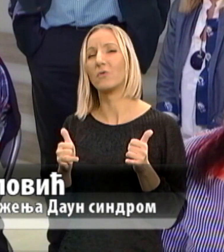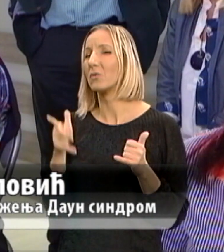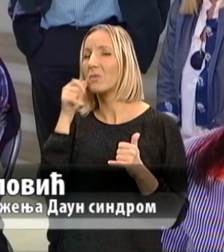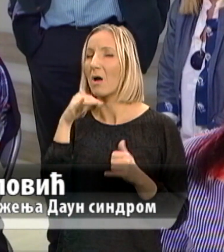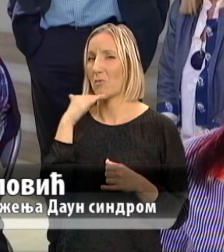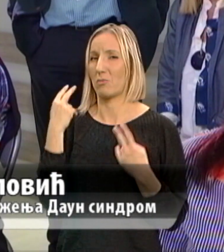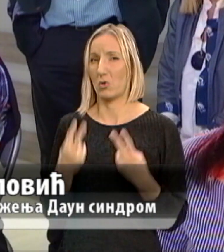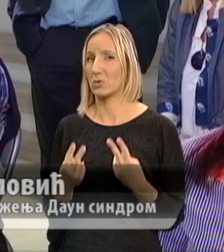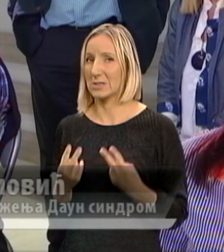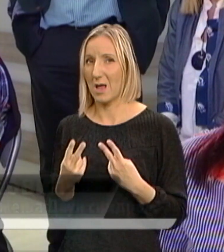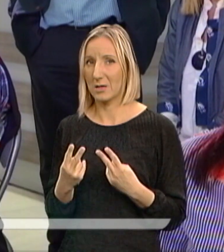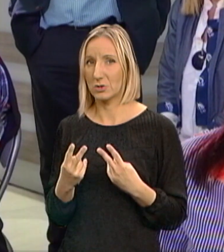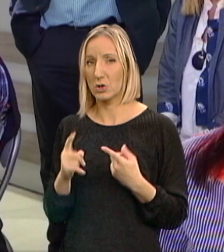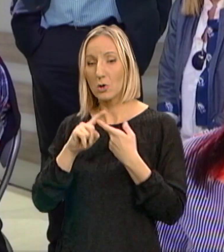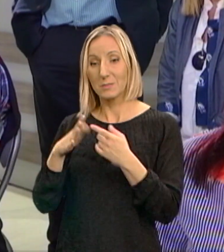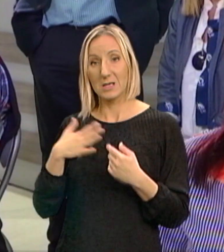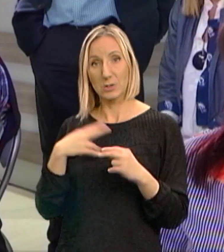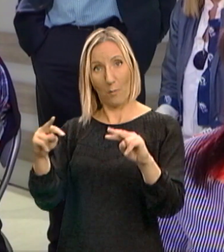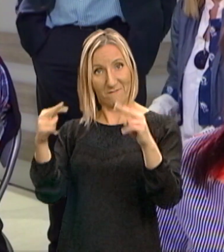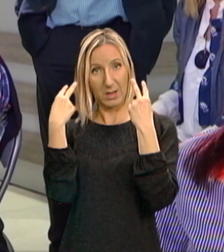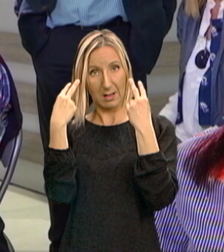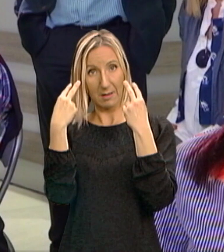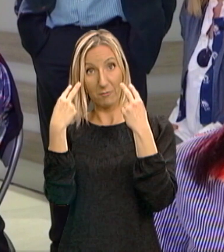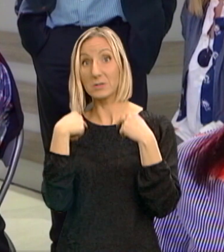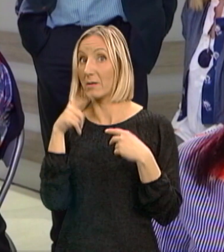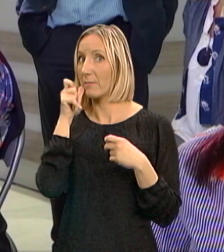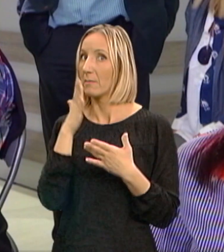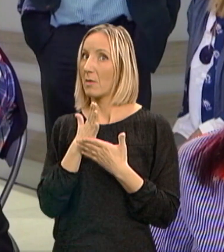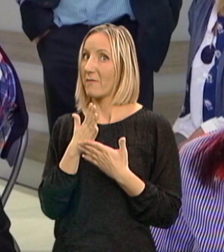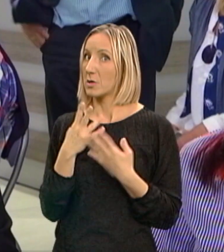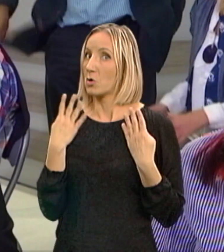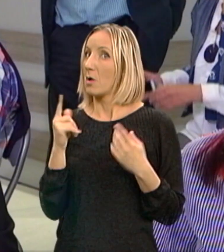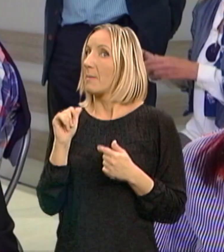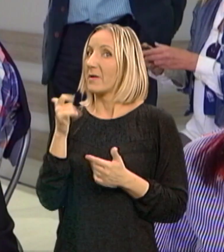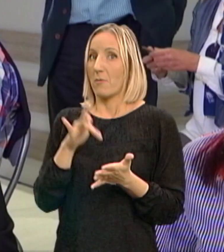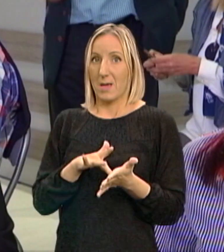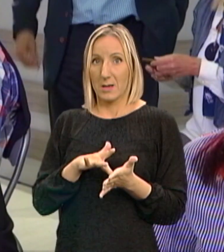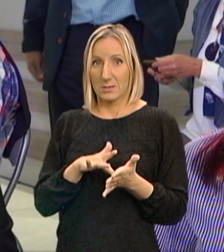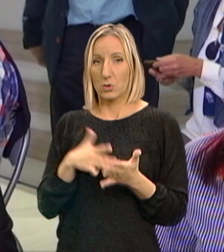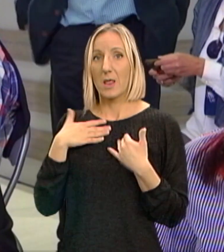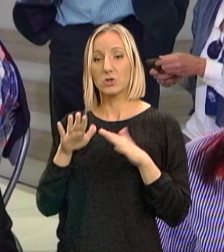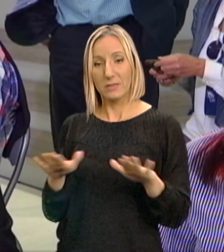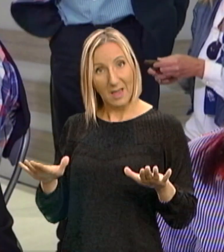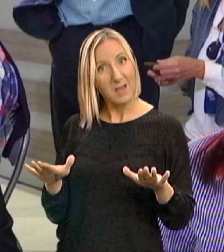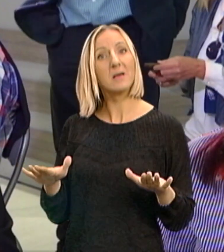puno značila u smislu naše vidljivosti, što nam je bilo bitno na prvom mestu da naše